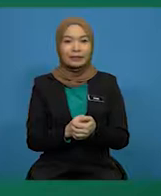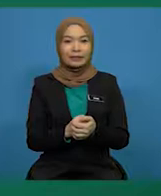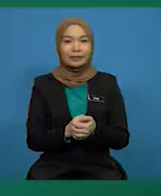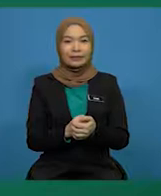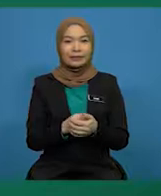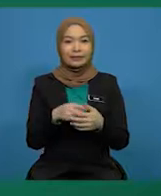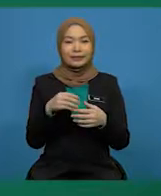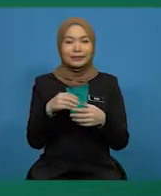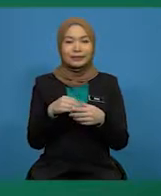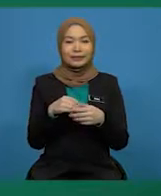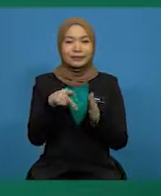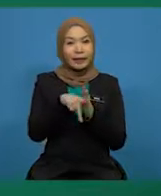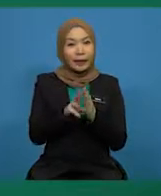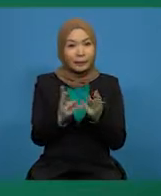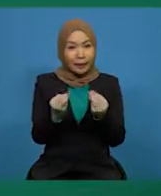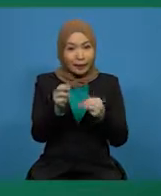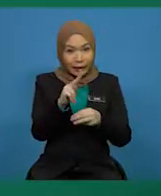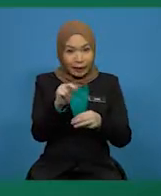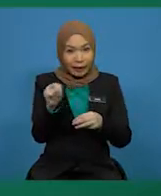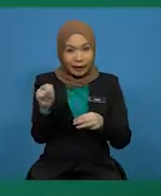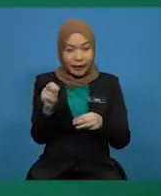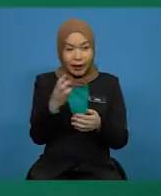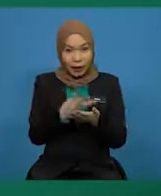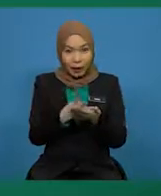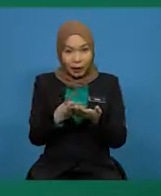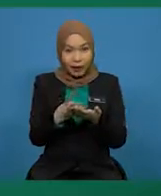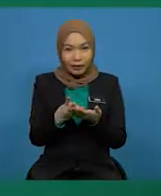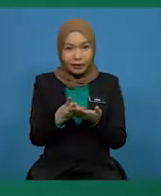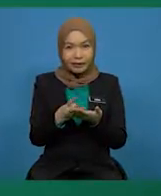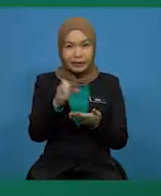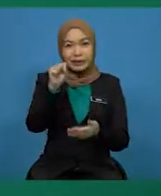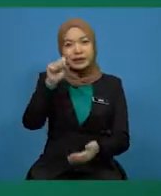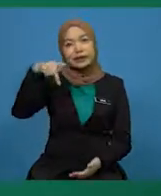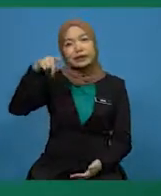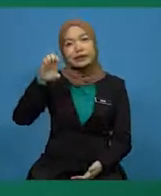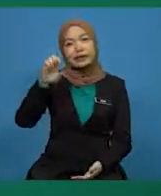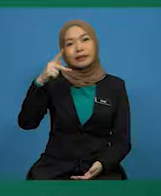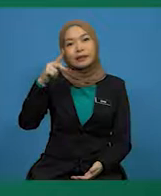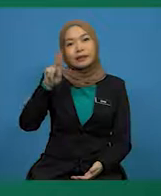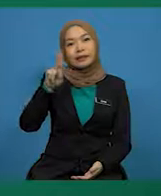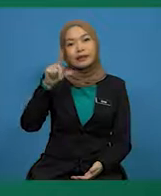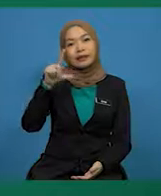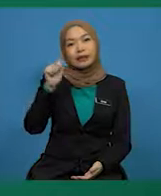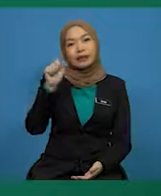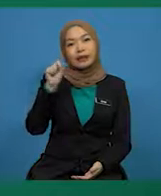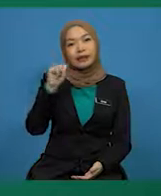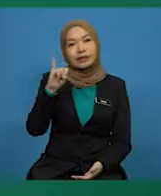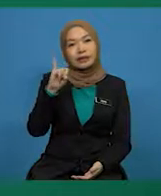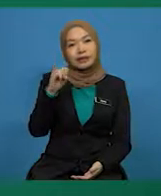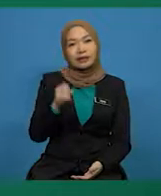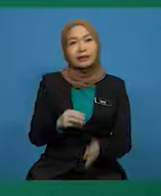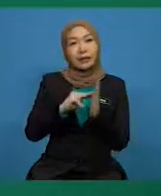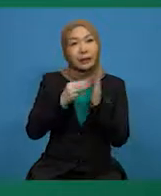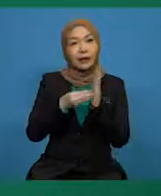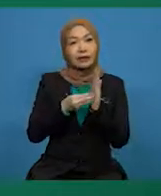Dalam konsep permintaan wang, spekulasi merupakan aktiviti pelaburan untuk membeli surat-surat